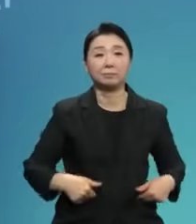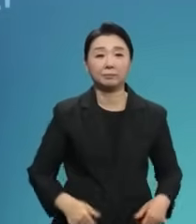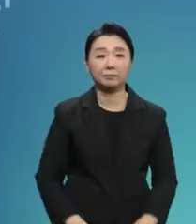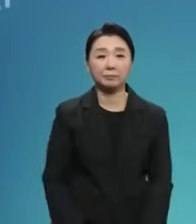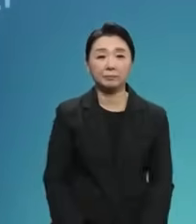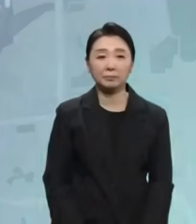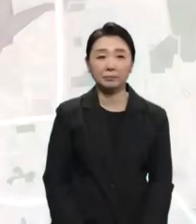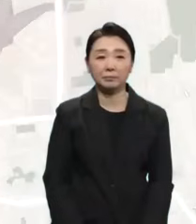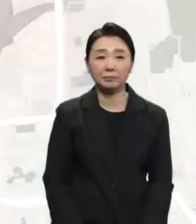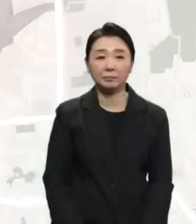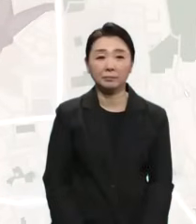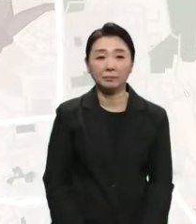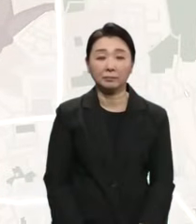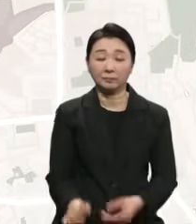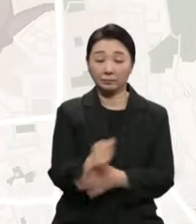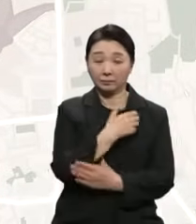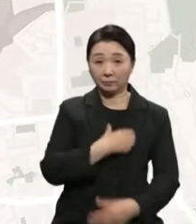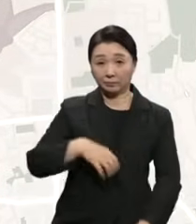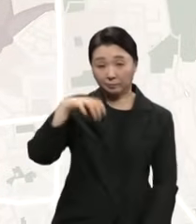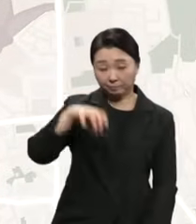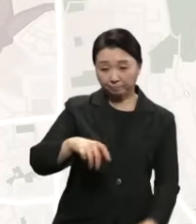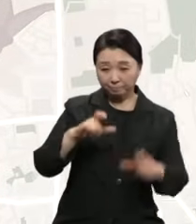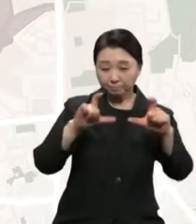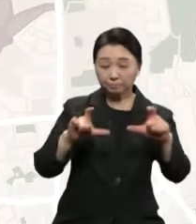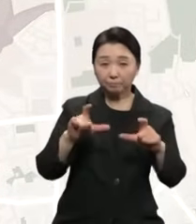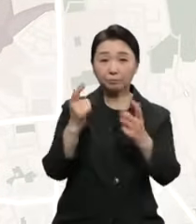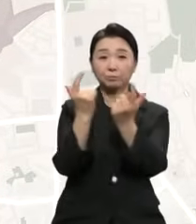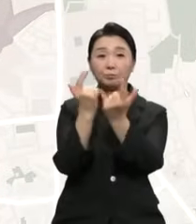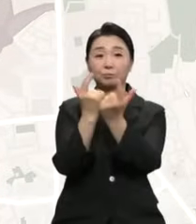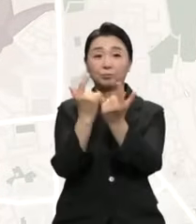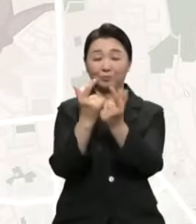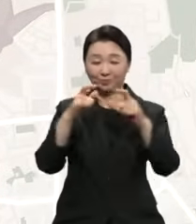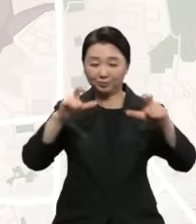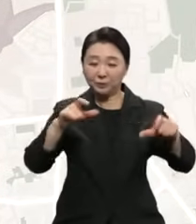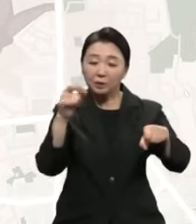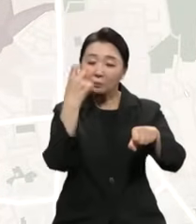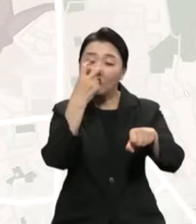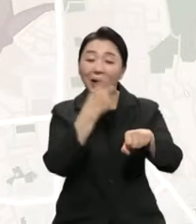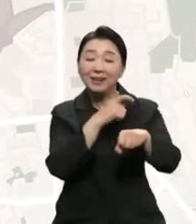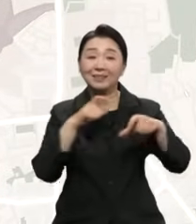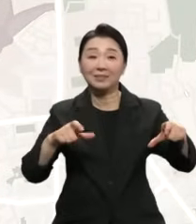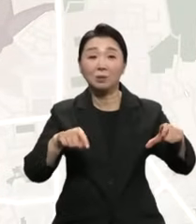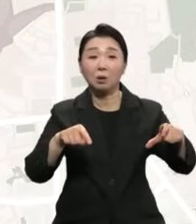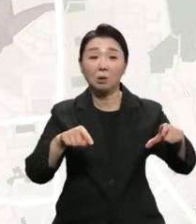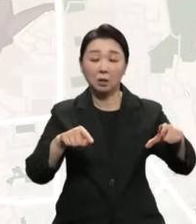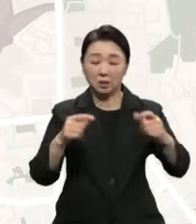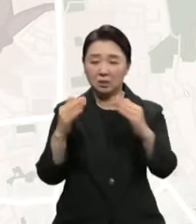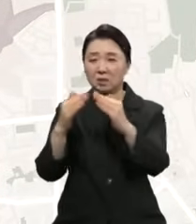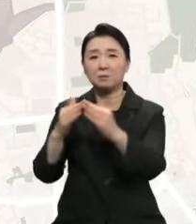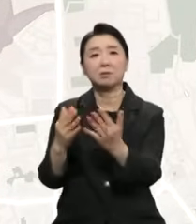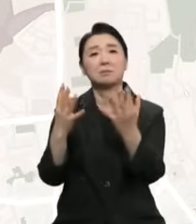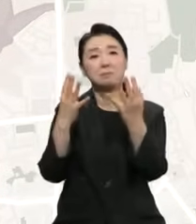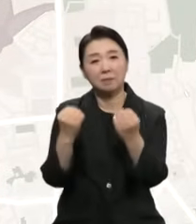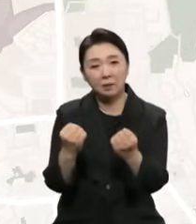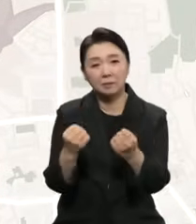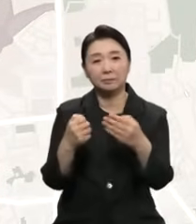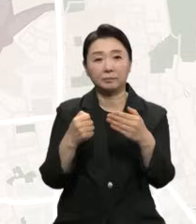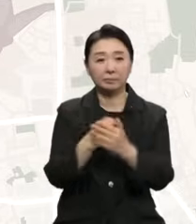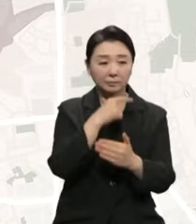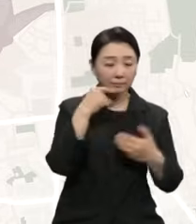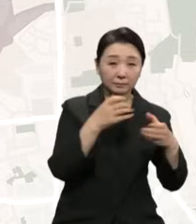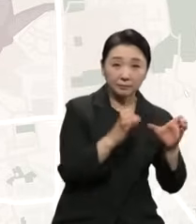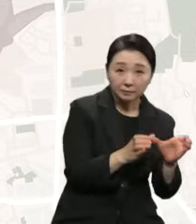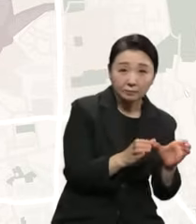있습니다. 종로구청이 지정한 북촌 일대의 특별관리지역입니다. 주거지역이 많은 정도에 따라